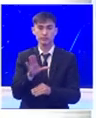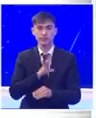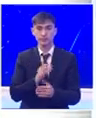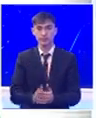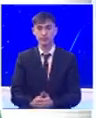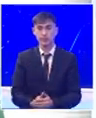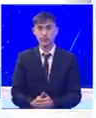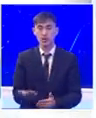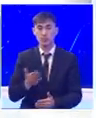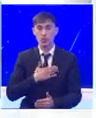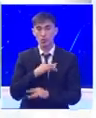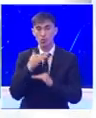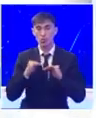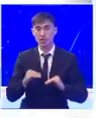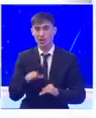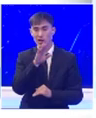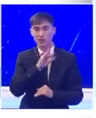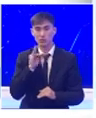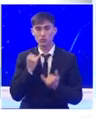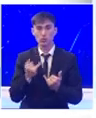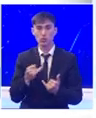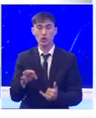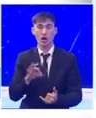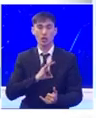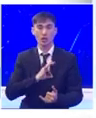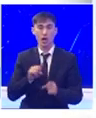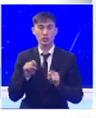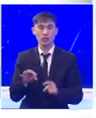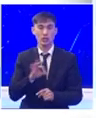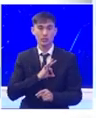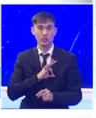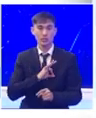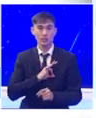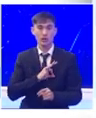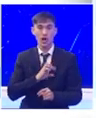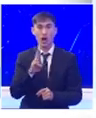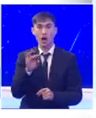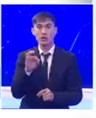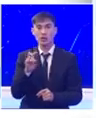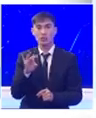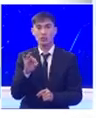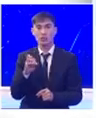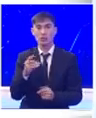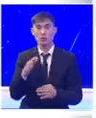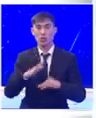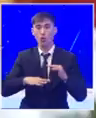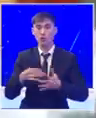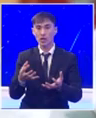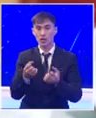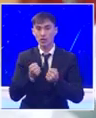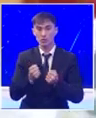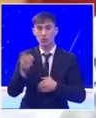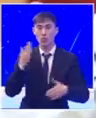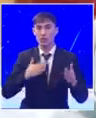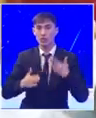көп балалы анамын. Бүгінгі алқамды, алтын алқамды Қанат Алдаберген ұлының қолынан алғаныма өте